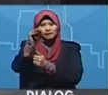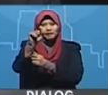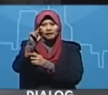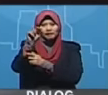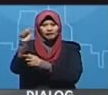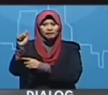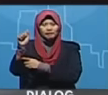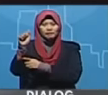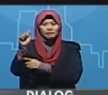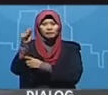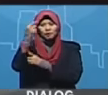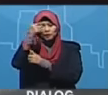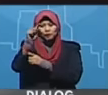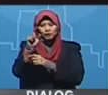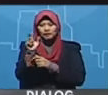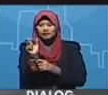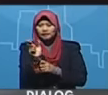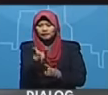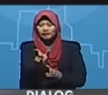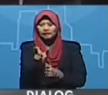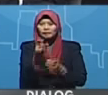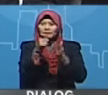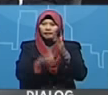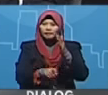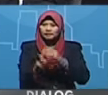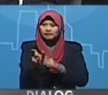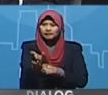Bumitra untuk kita meletakkan satu